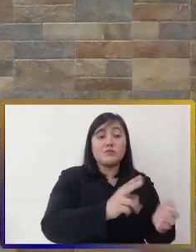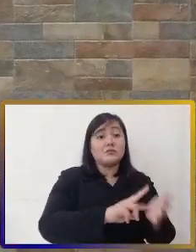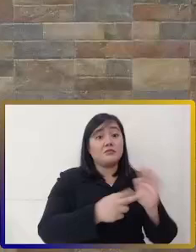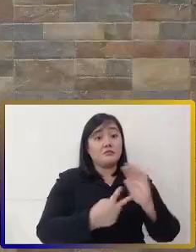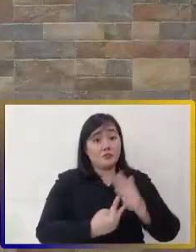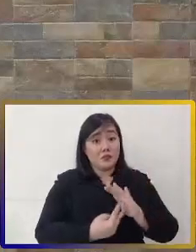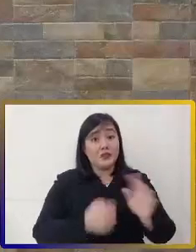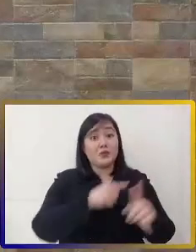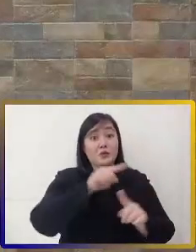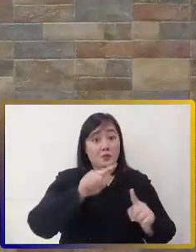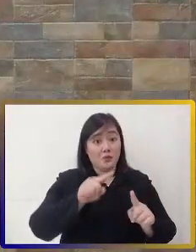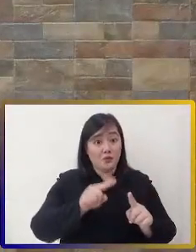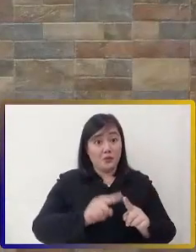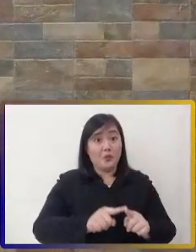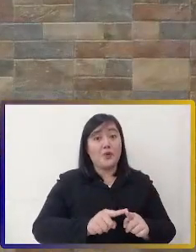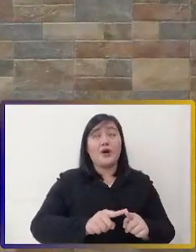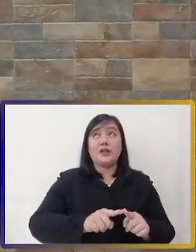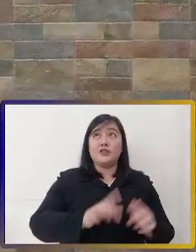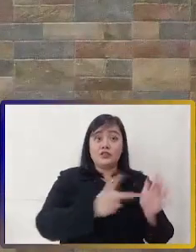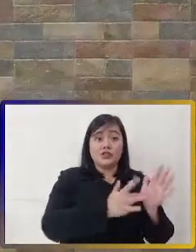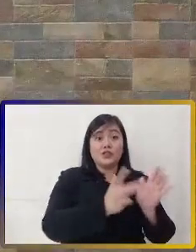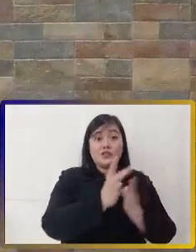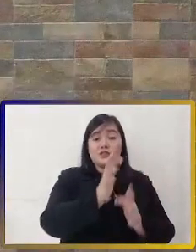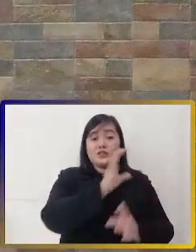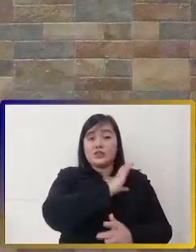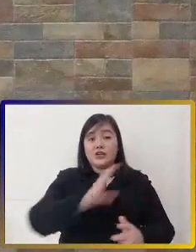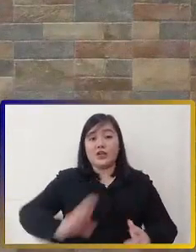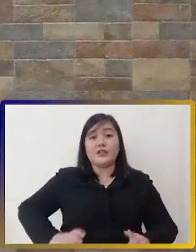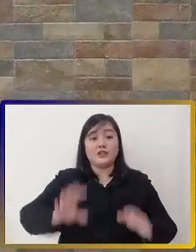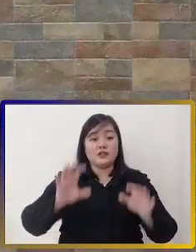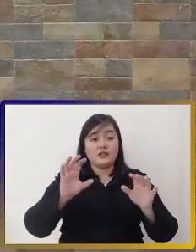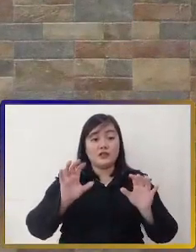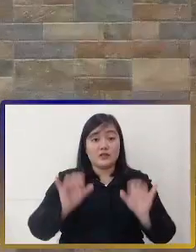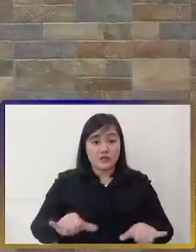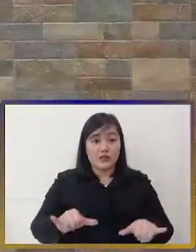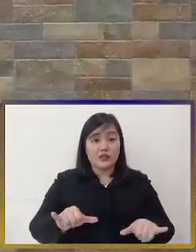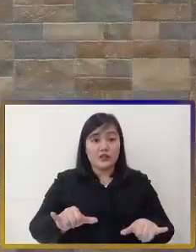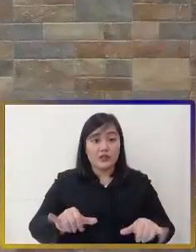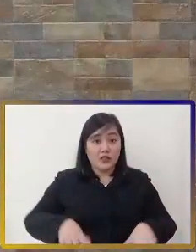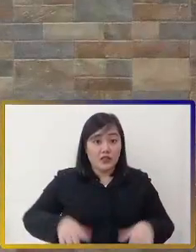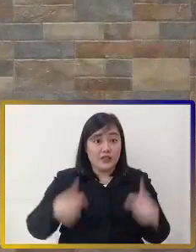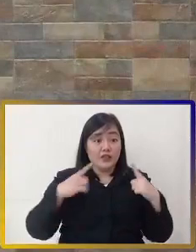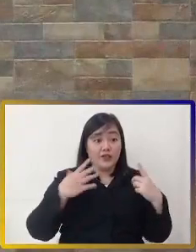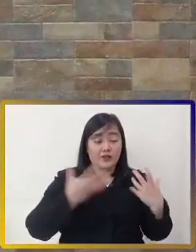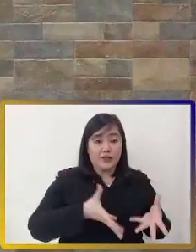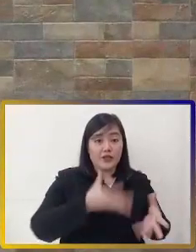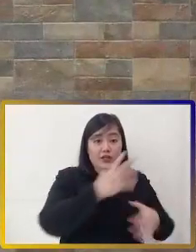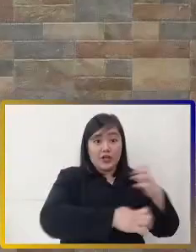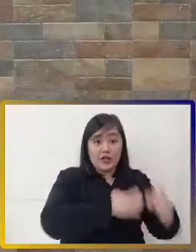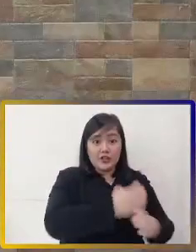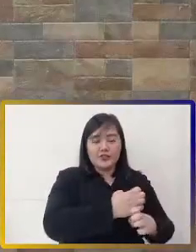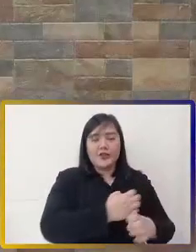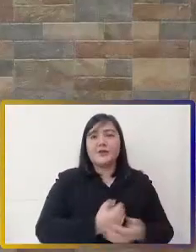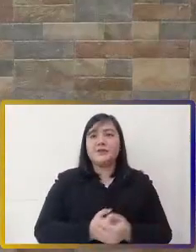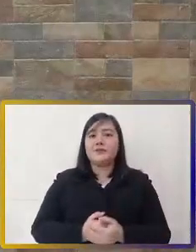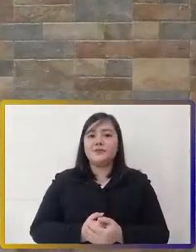pa. O sa kapanahunan na siya ay buhay pa. Even the gates of hell shall not prevail against it. Ibig sabihin, magtutuloy-tuloy